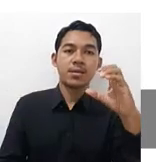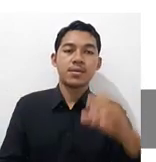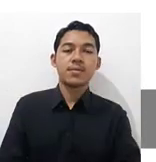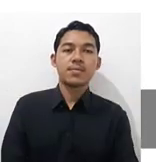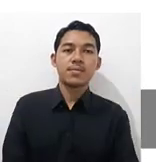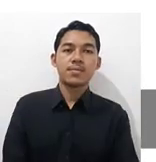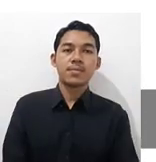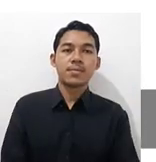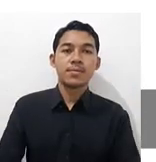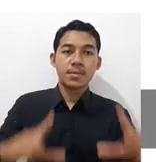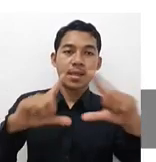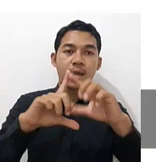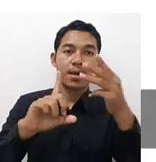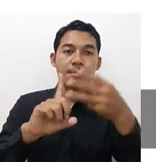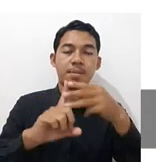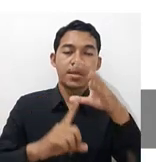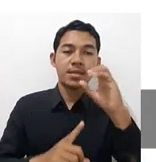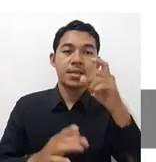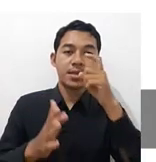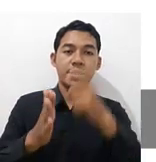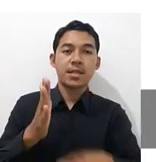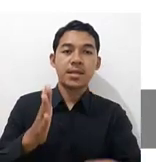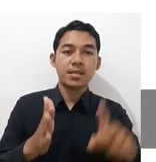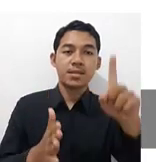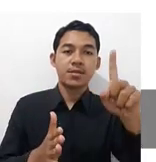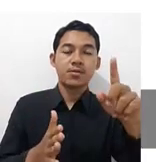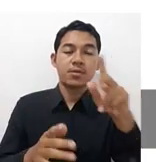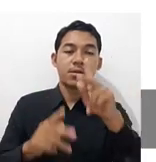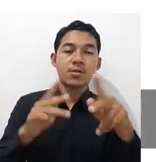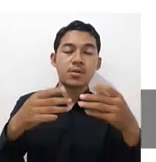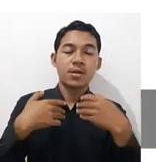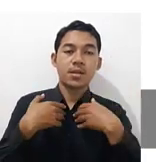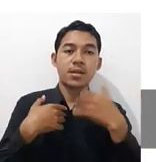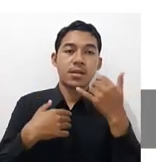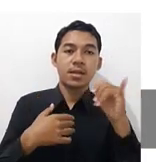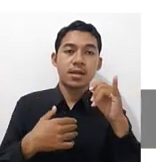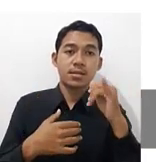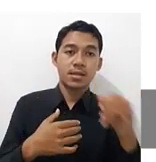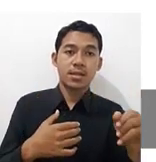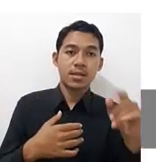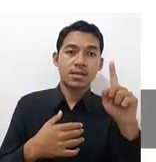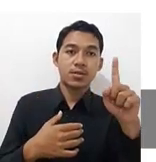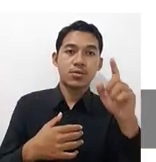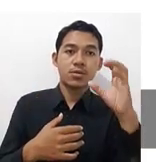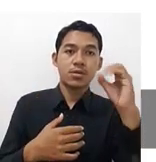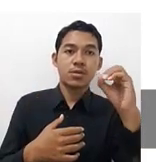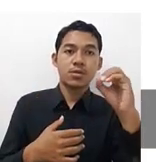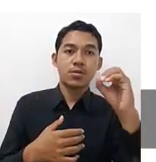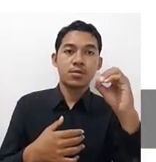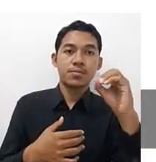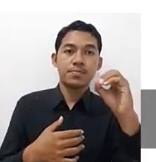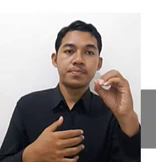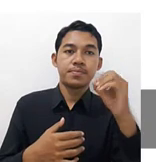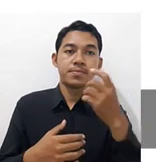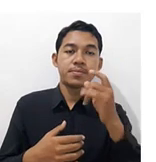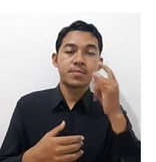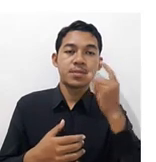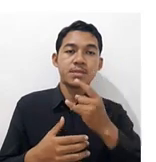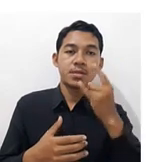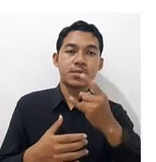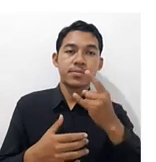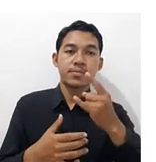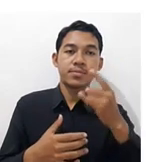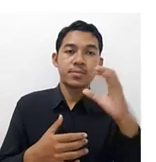B dan C nya ini harus bernilai 1 juga. Kalau ada salah satunya ada 0, berarti nggak bisa, tetap 0 Y nya.